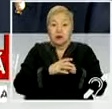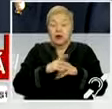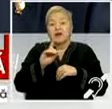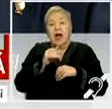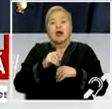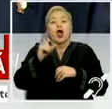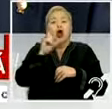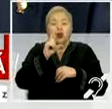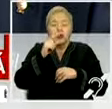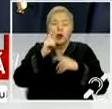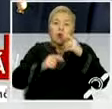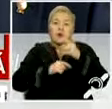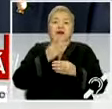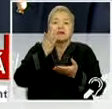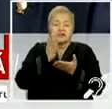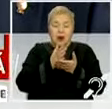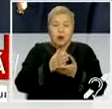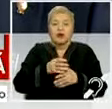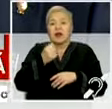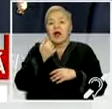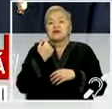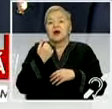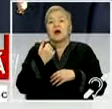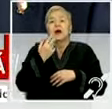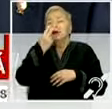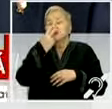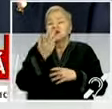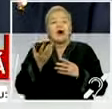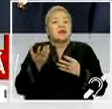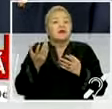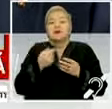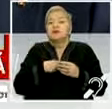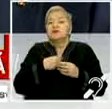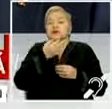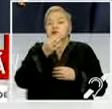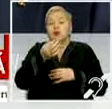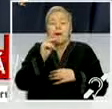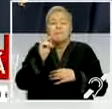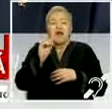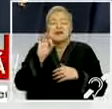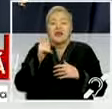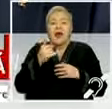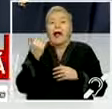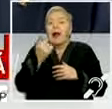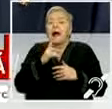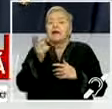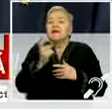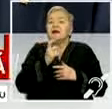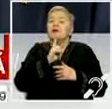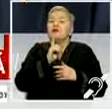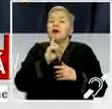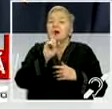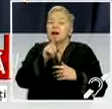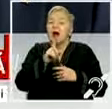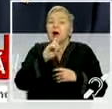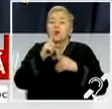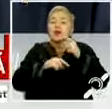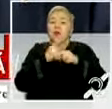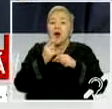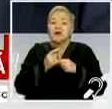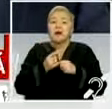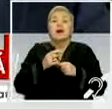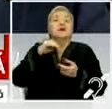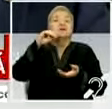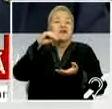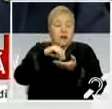urmează să stabilim, să vedem câte activitate ce stabilesc social-democrații și care dintre aceste nume urmează să fie